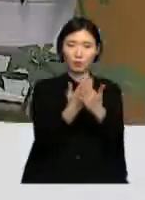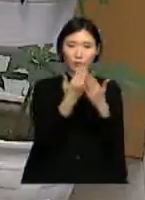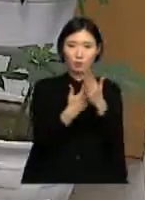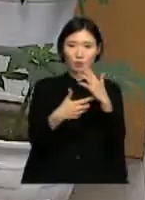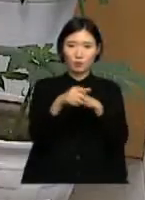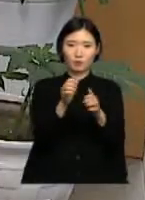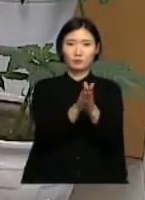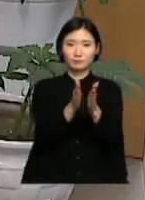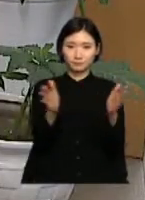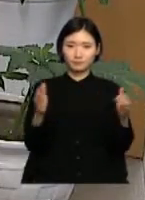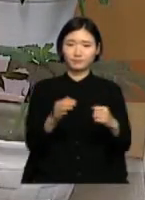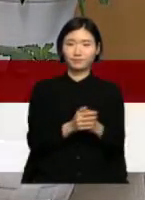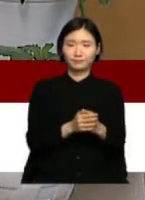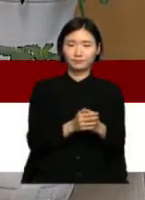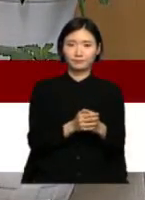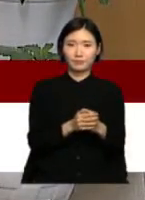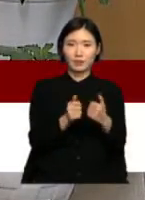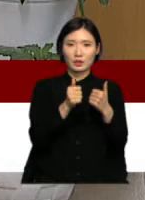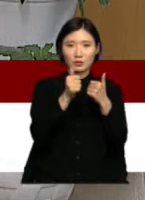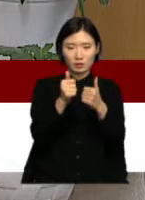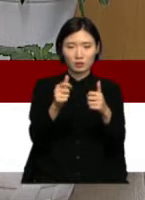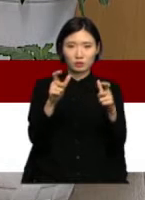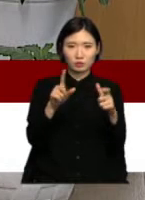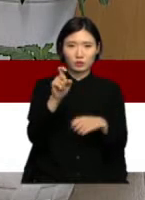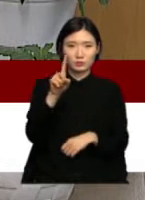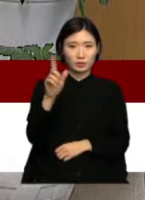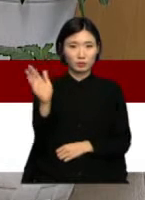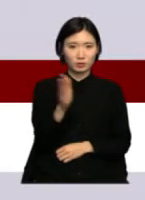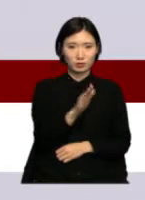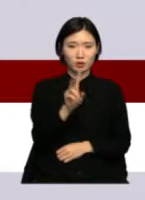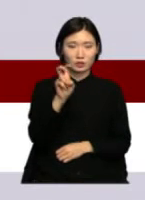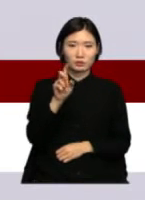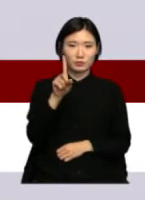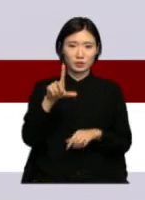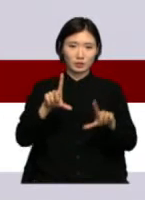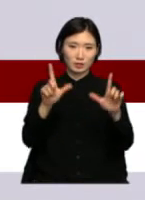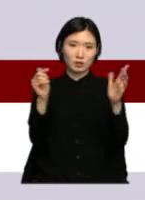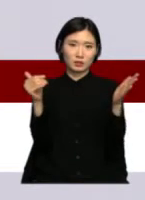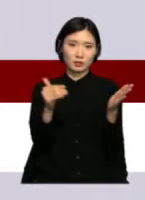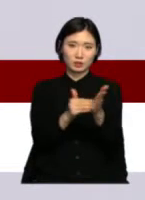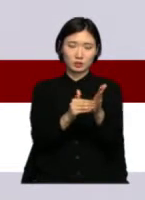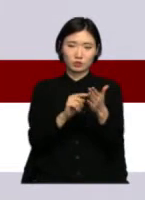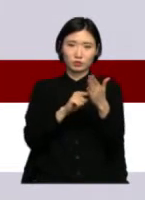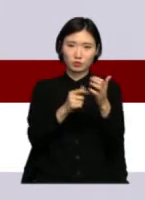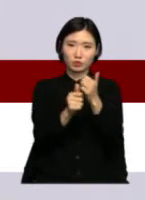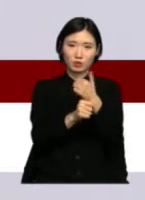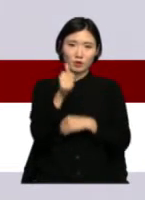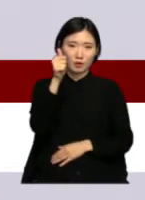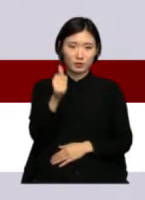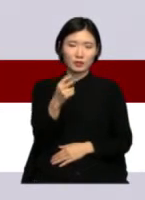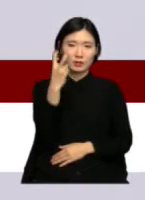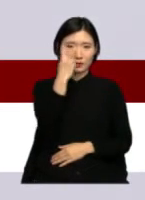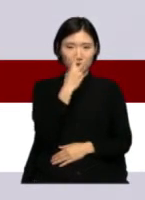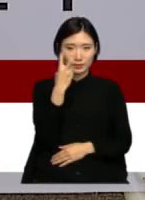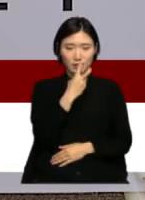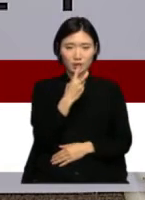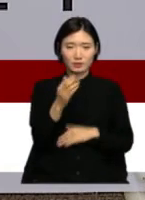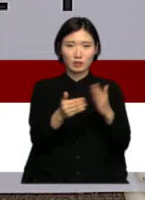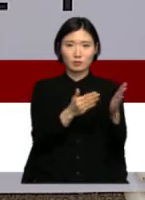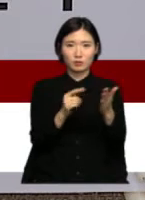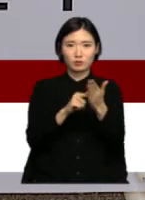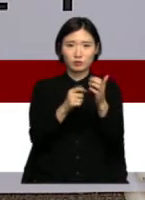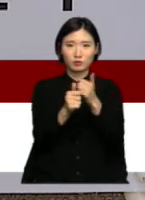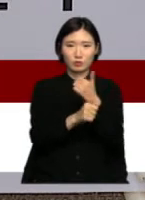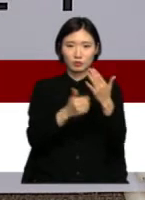본격화됩니다. 이에 따라 구는 지난 11일부터 오는 22일까지 추진위원장과 감사 등